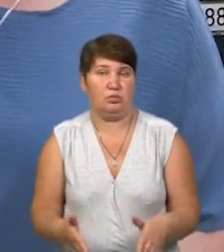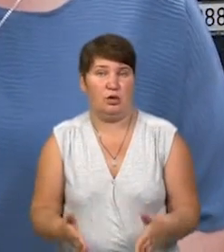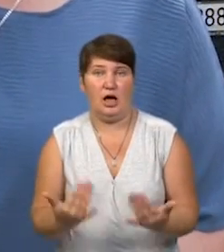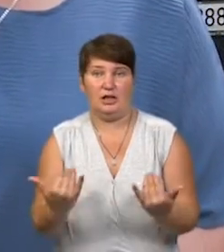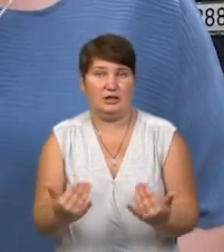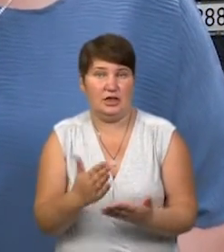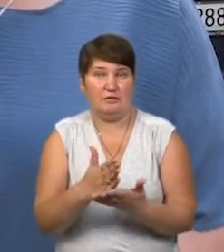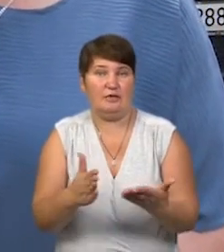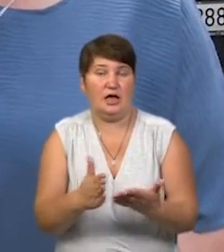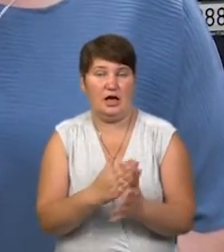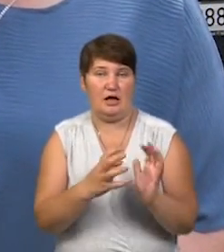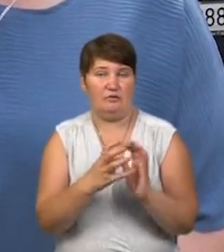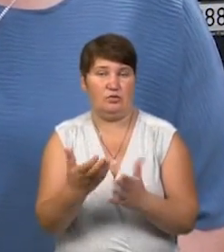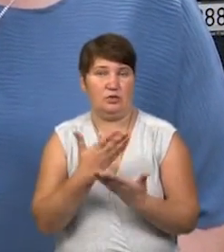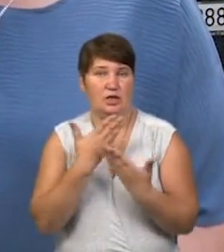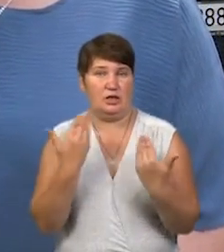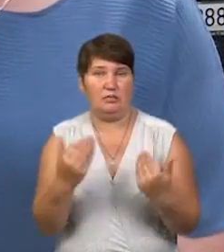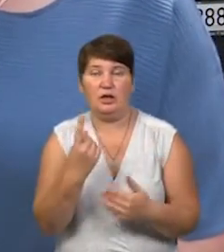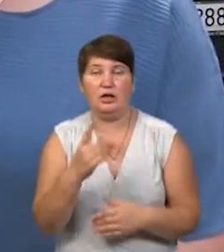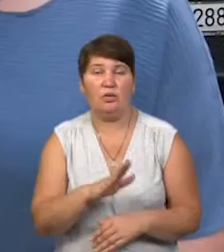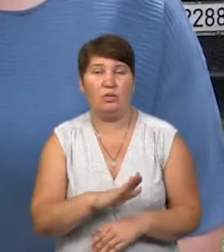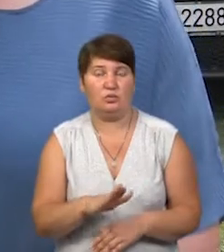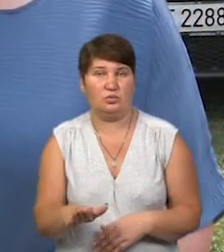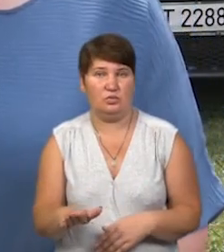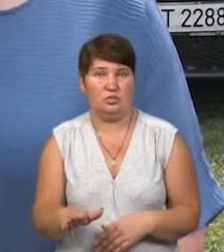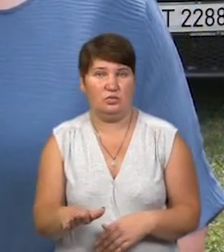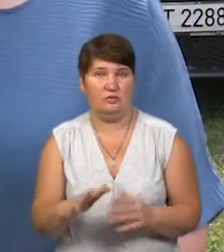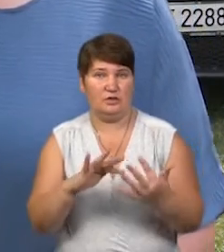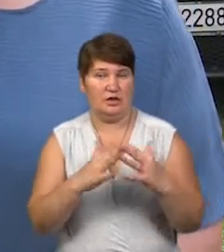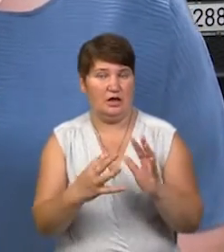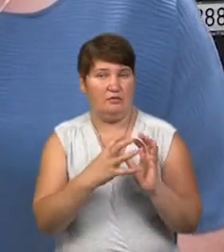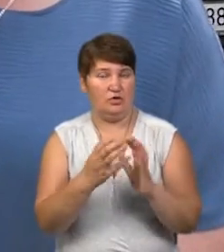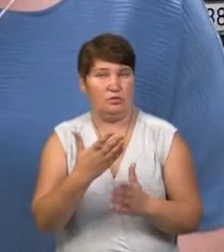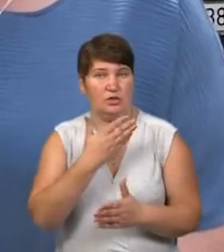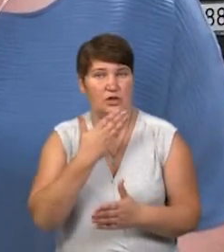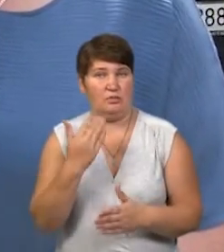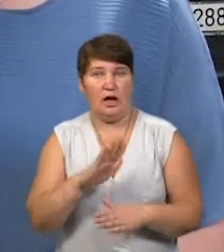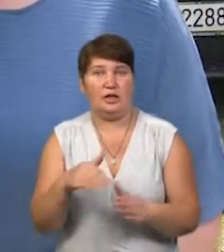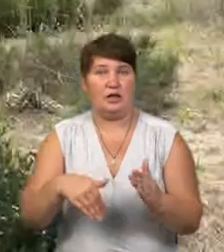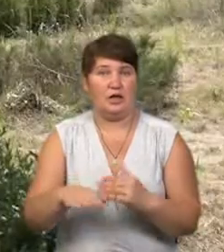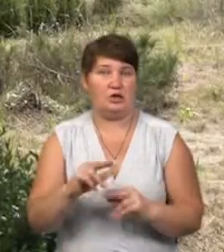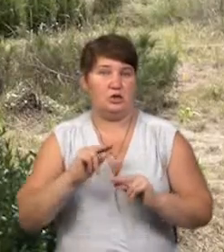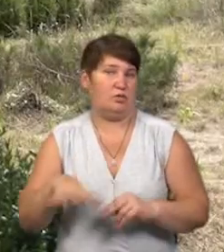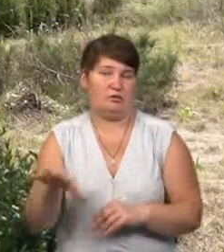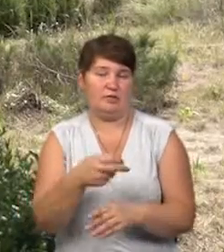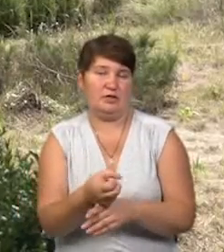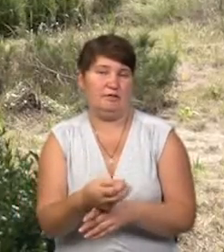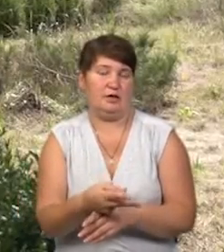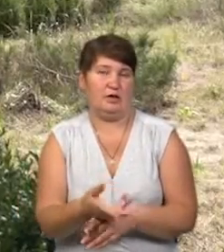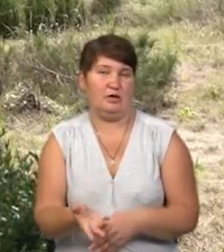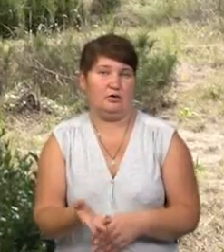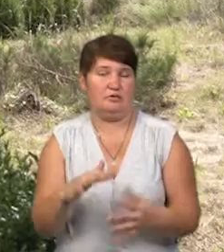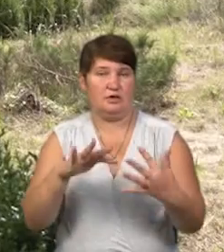ні одного автобуса. Ні одного автобуса взагалі немає. А не йдеш на роботу, всі тебе звільняють. В селі Рошнів